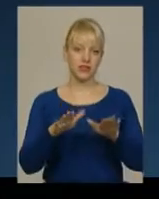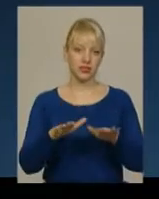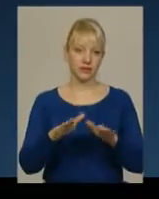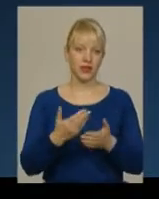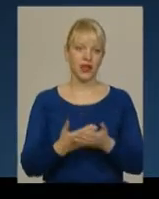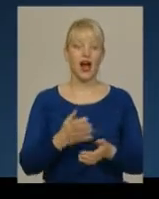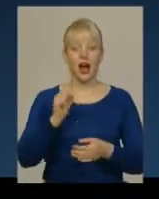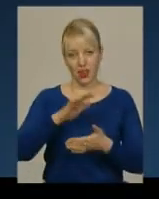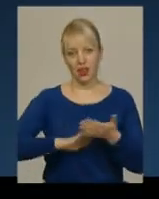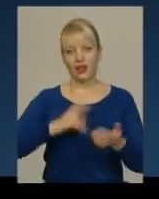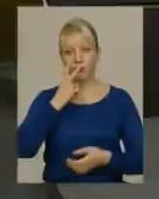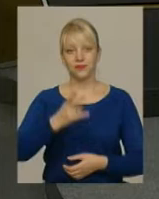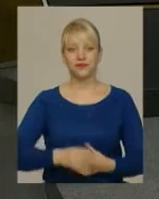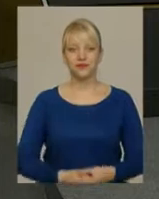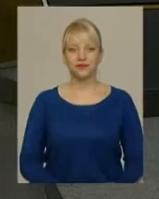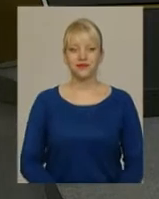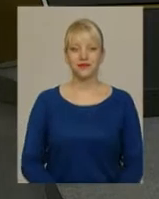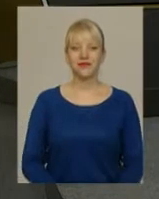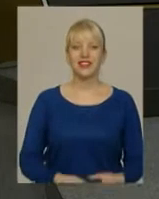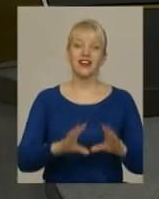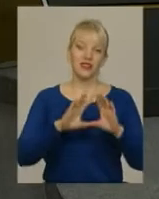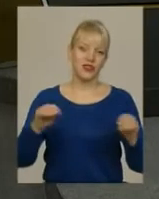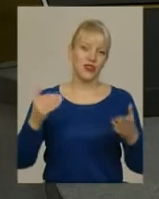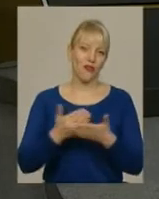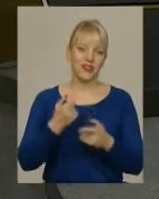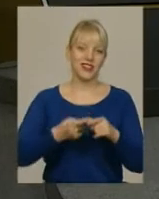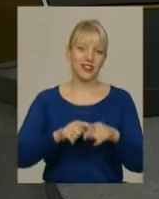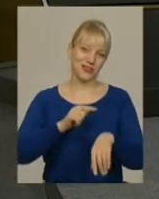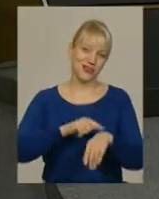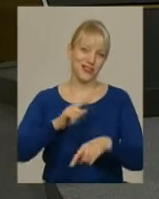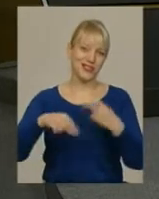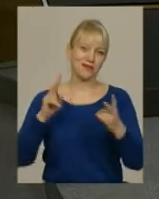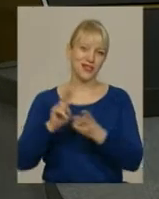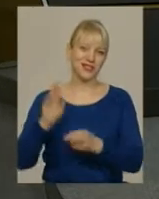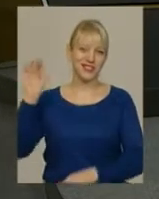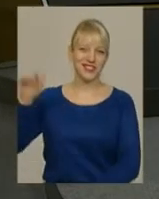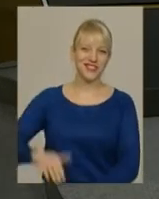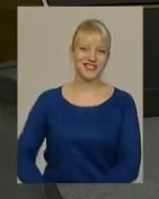а далі вже буде видно. Це всі новини на цю годину. Побачимось.